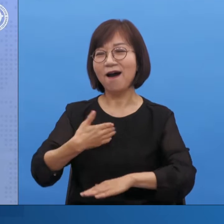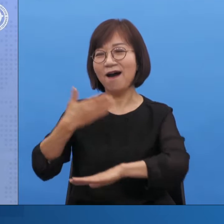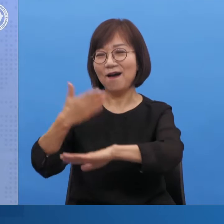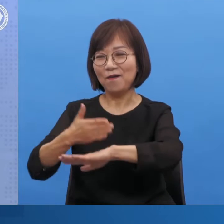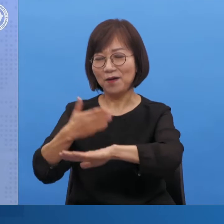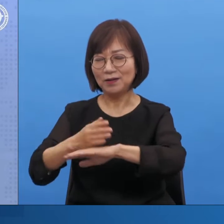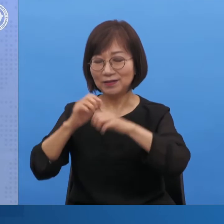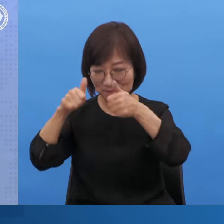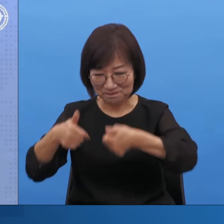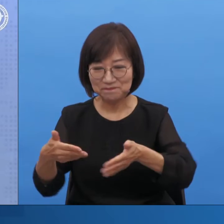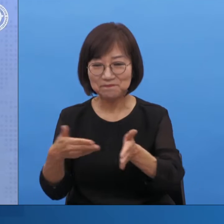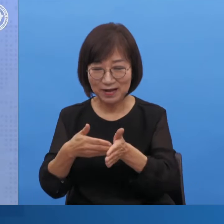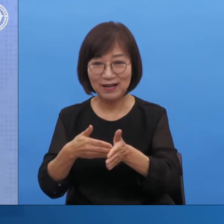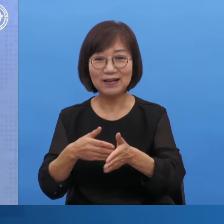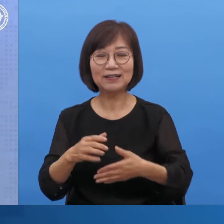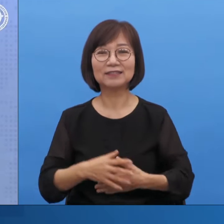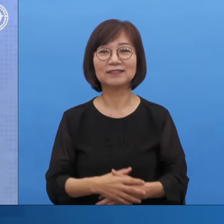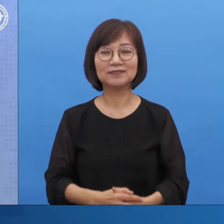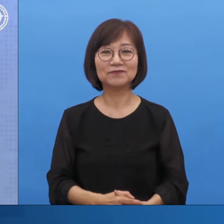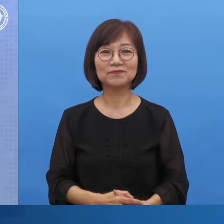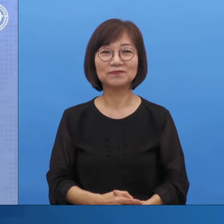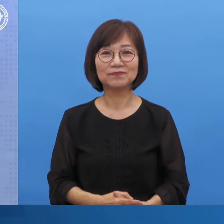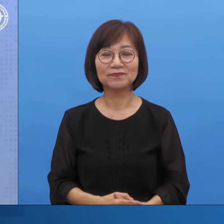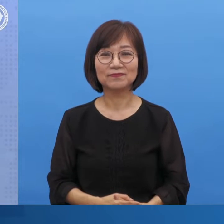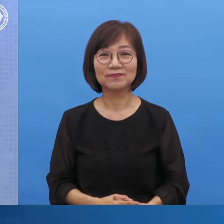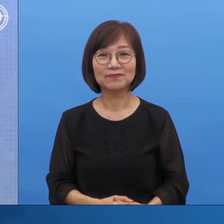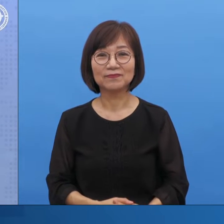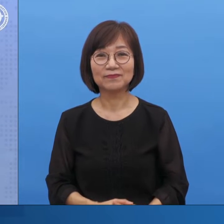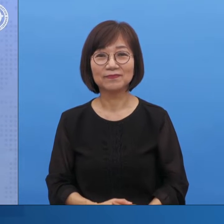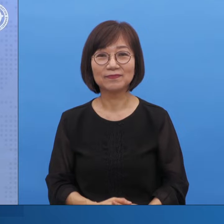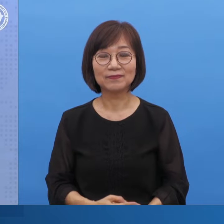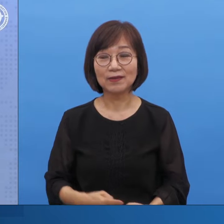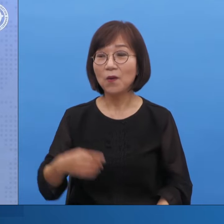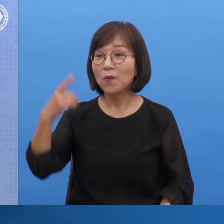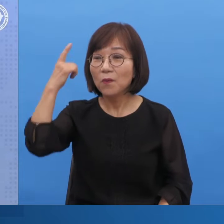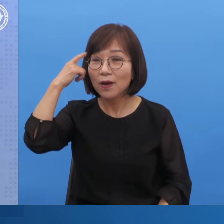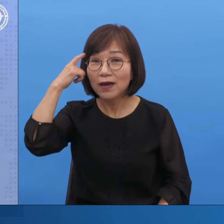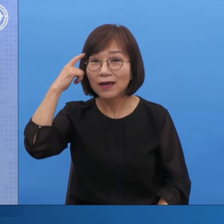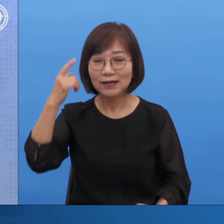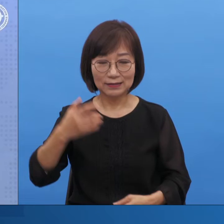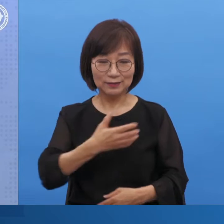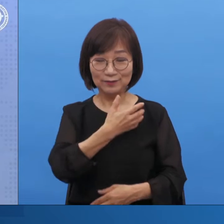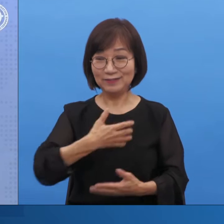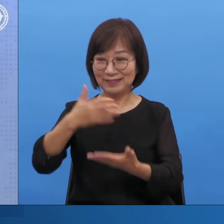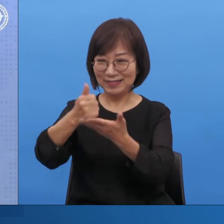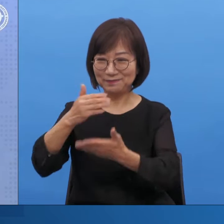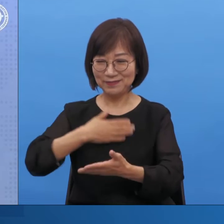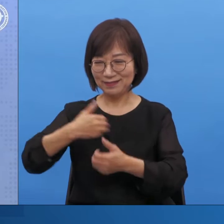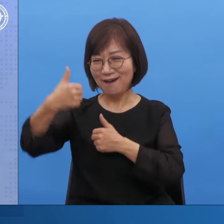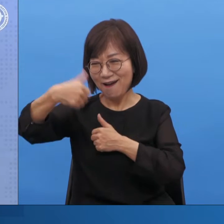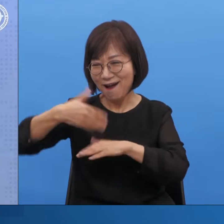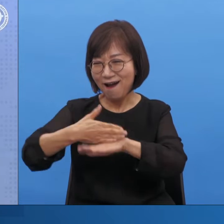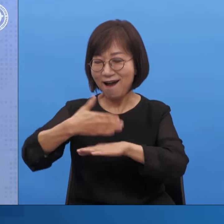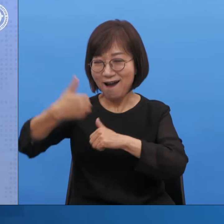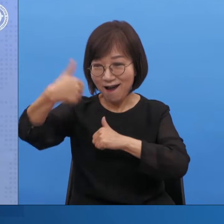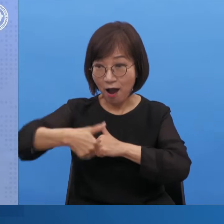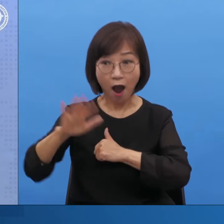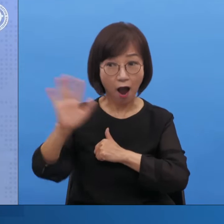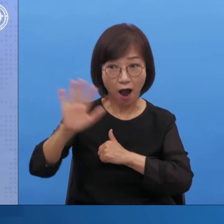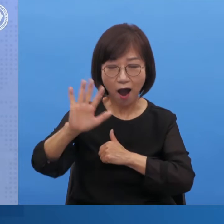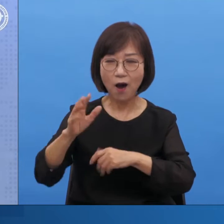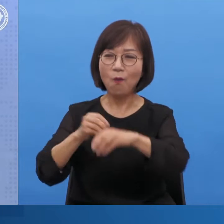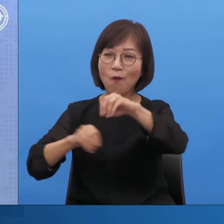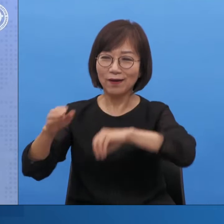and show my gratefulness to the visitor today. 청장님 제보 고맙다는데 아니는 내가 고맙다고 인사했어요. And he came to me first saying that he was